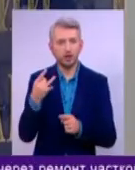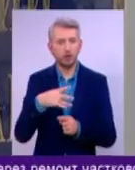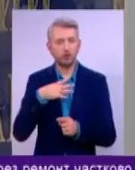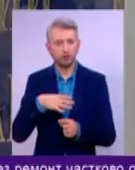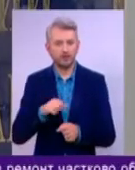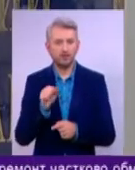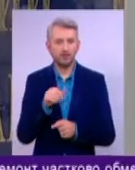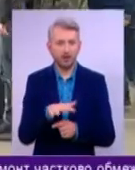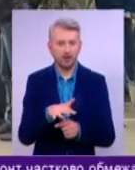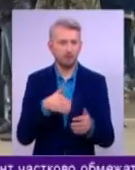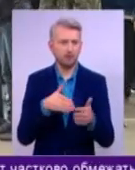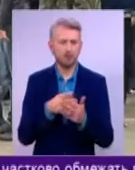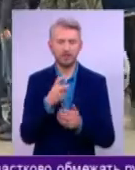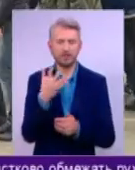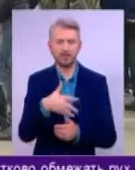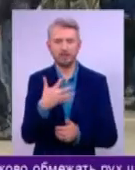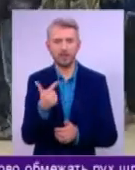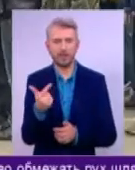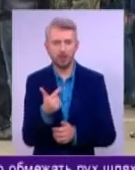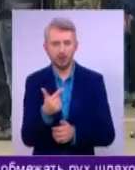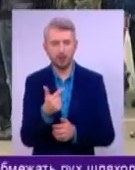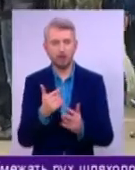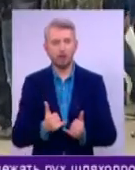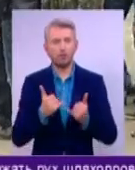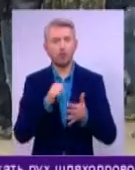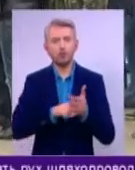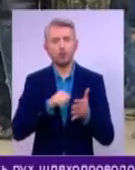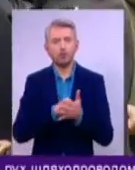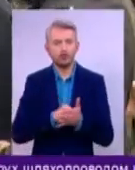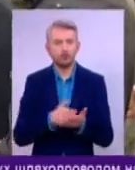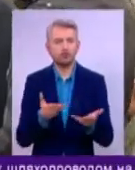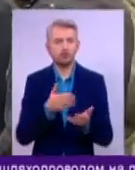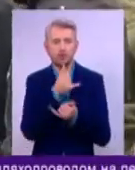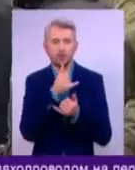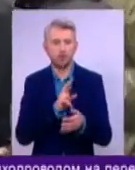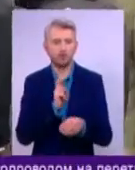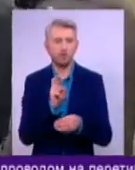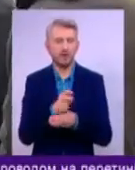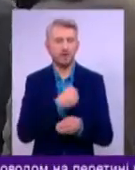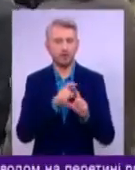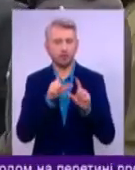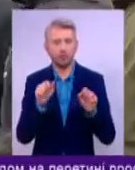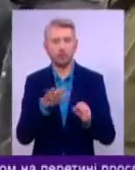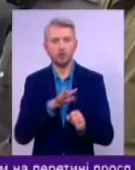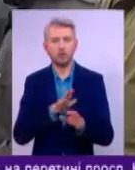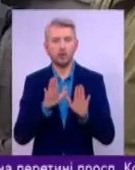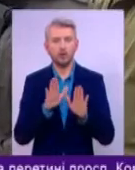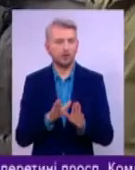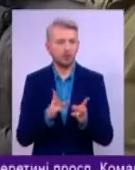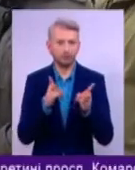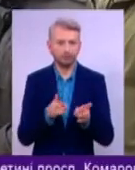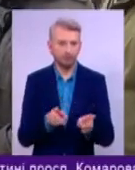доведеться віддати максимум 255 гривень. Поважною причиною, через яку юнак не може прийти до військкомату, можуть бути тільки